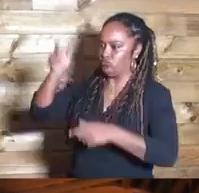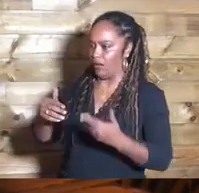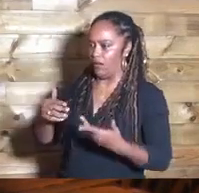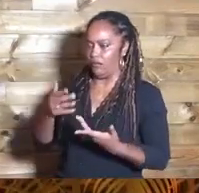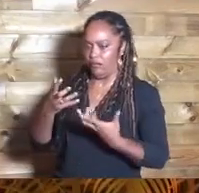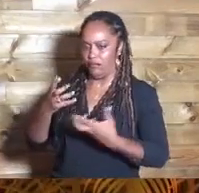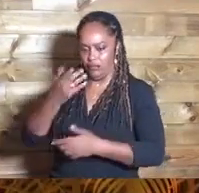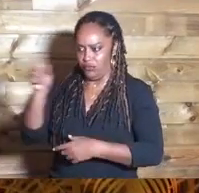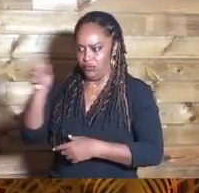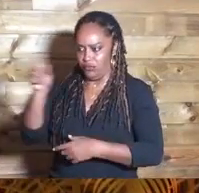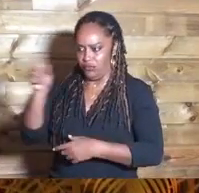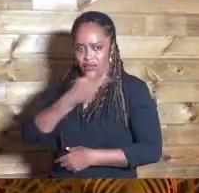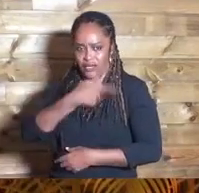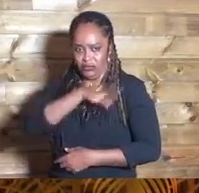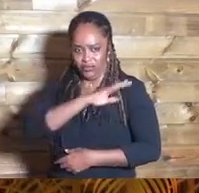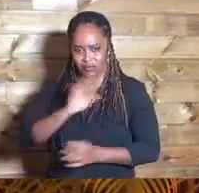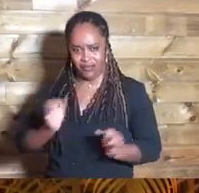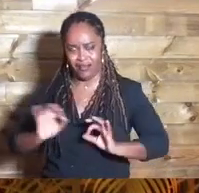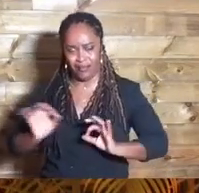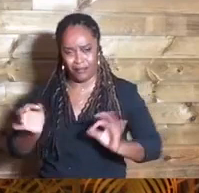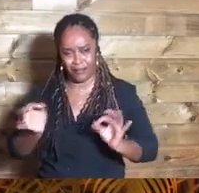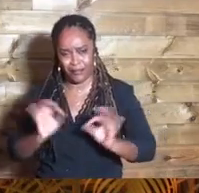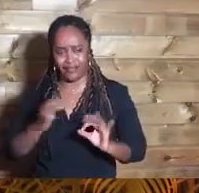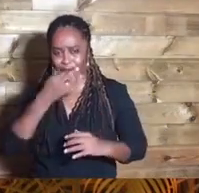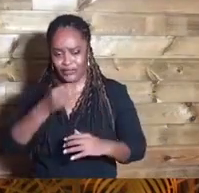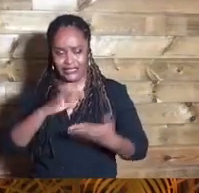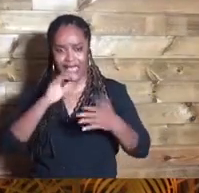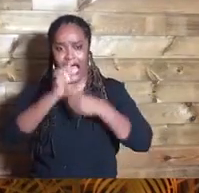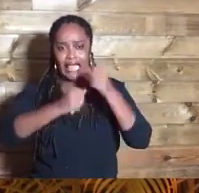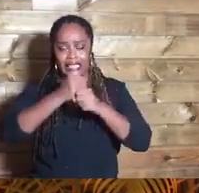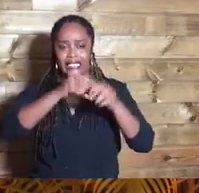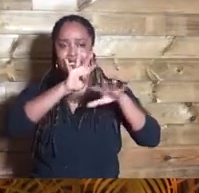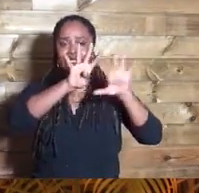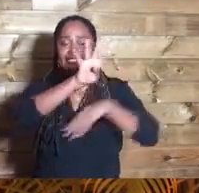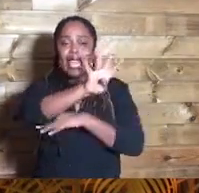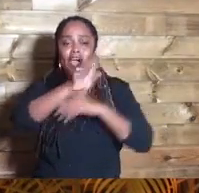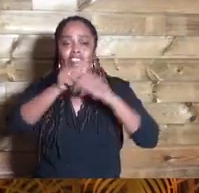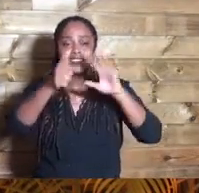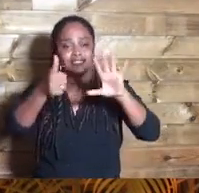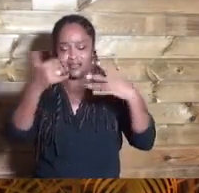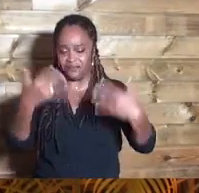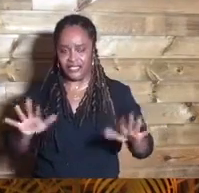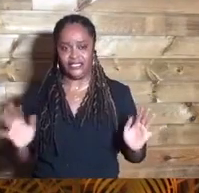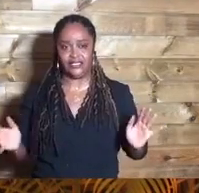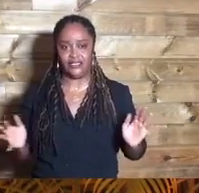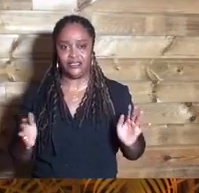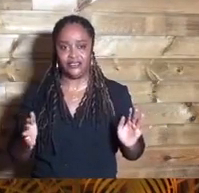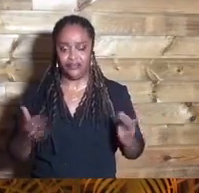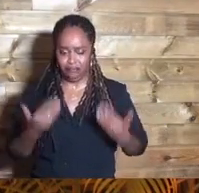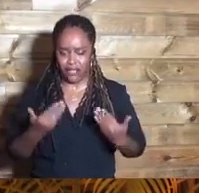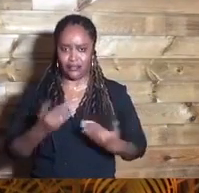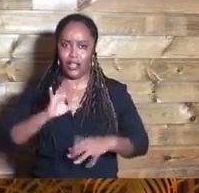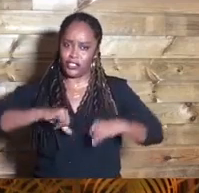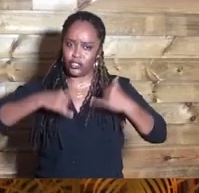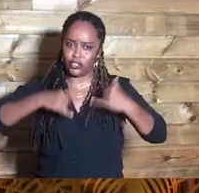eux. Parce que nous pas en 46 encore. Je dis jour, si Mouna nous a réfléchi, et